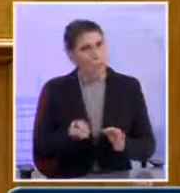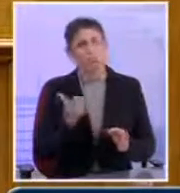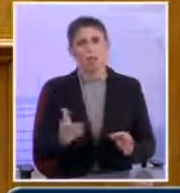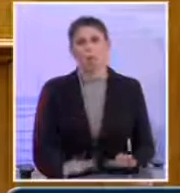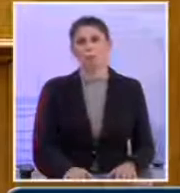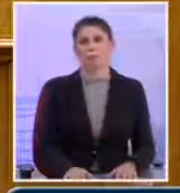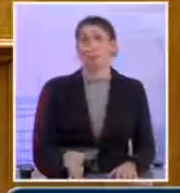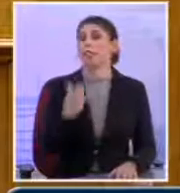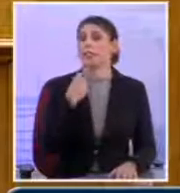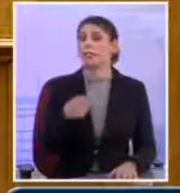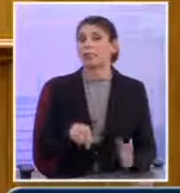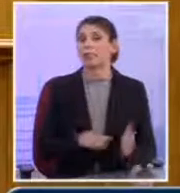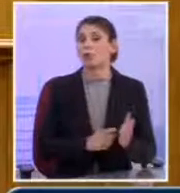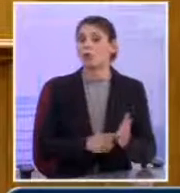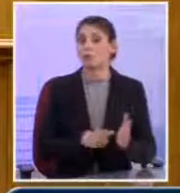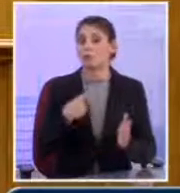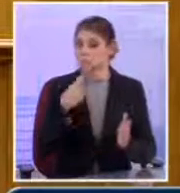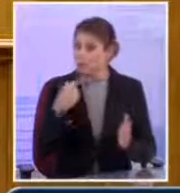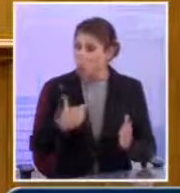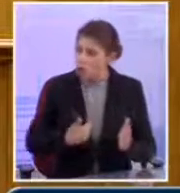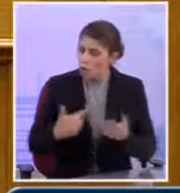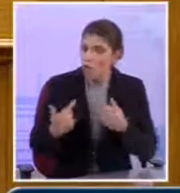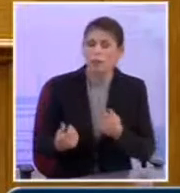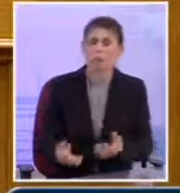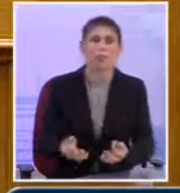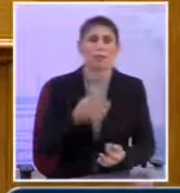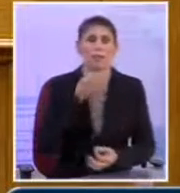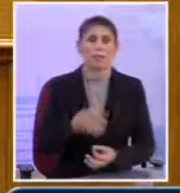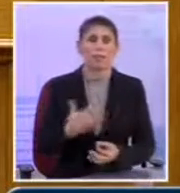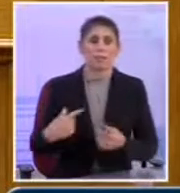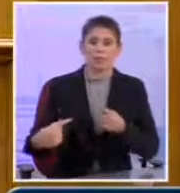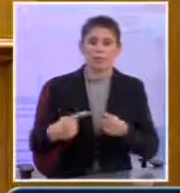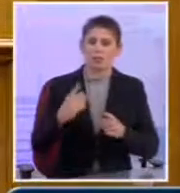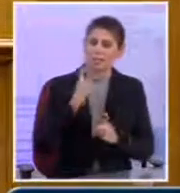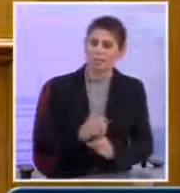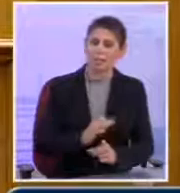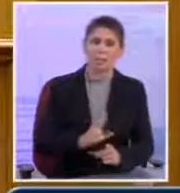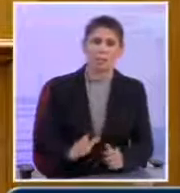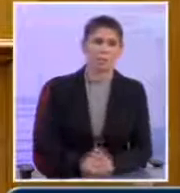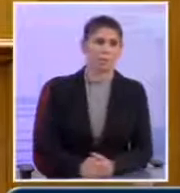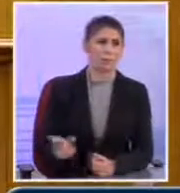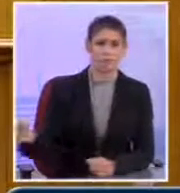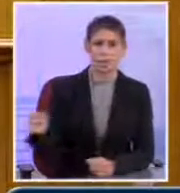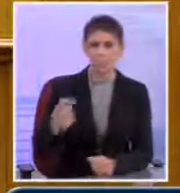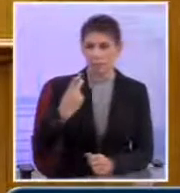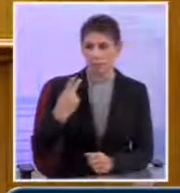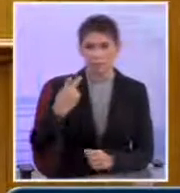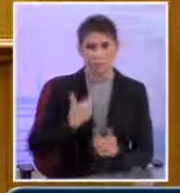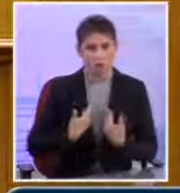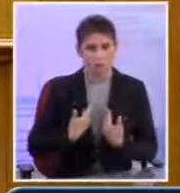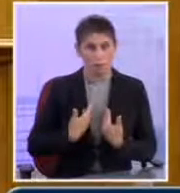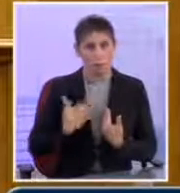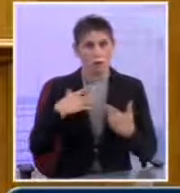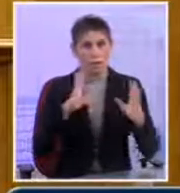Τι θα έλεγε άραγε αυτός ο νόμος. Να σας πω εγώ λοιπόν τι θα έλεγε. Γιατί η κόντρα είναι συγκεκριμένη. Εσείς μας εγκαλείτε ότι